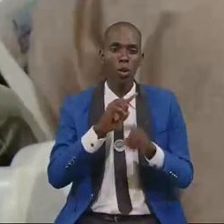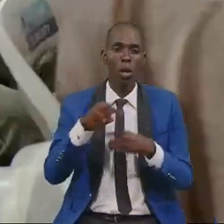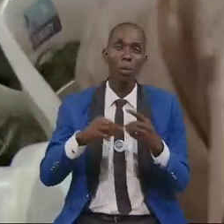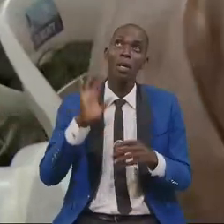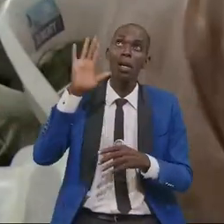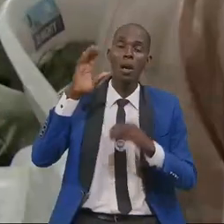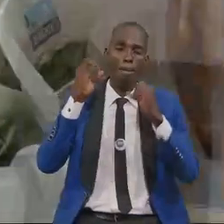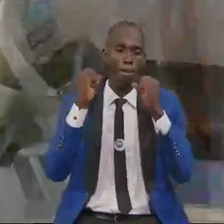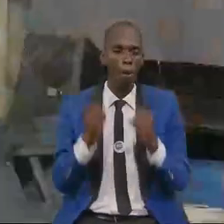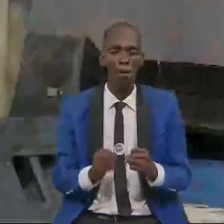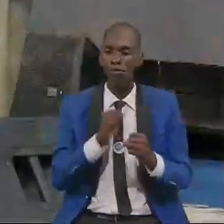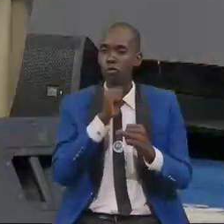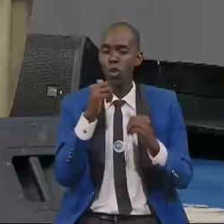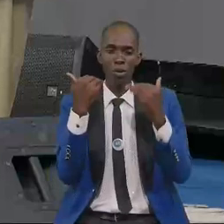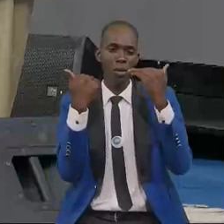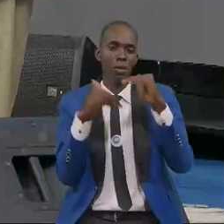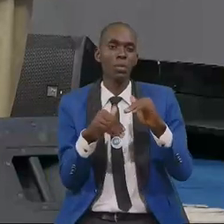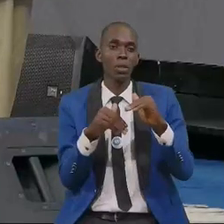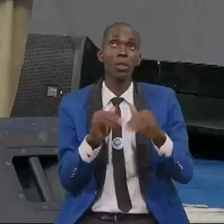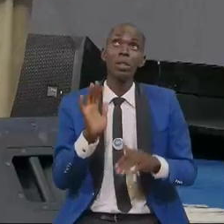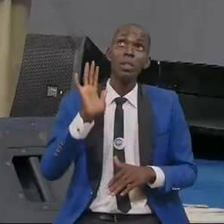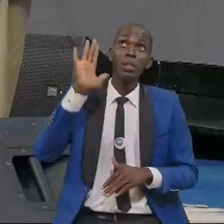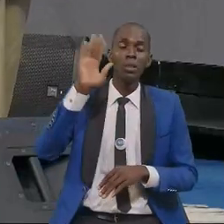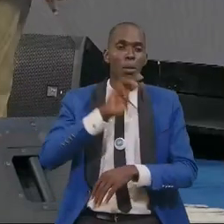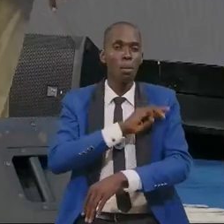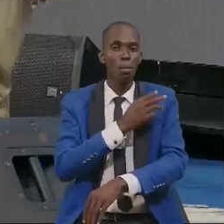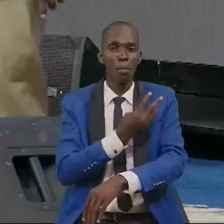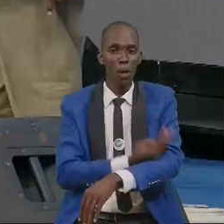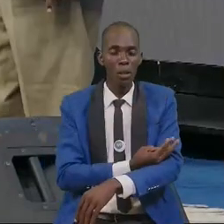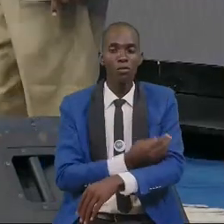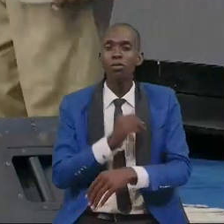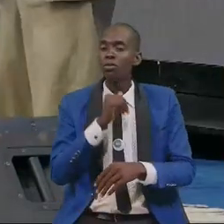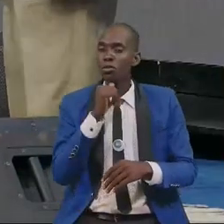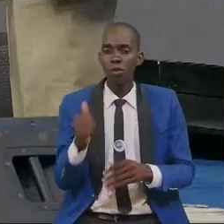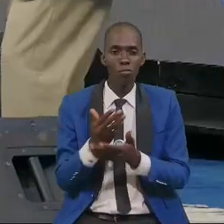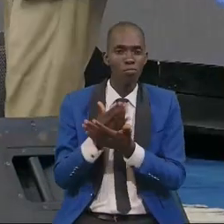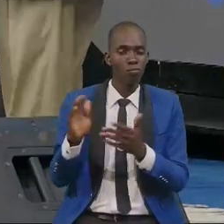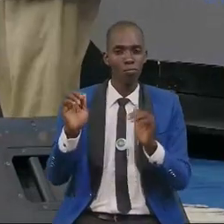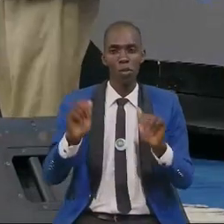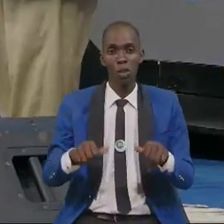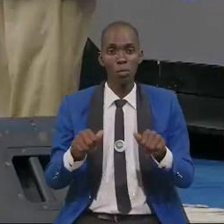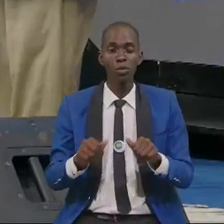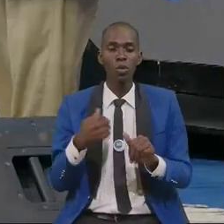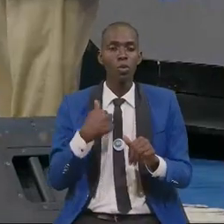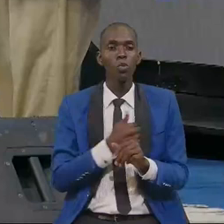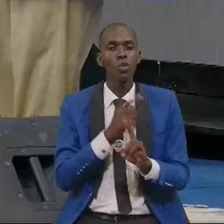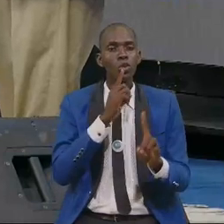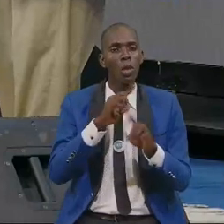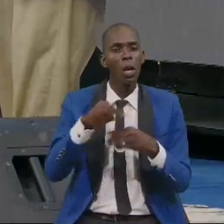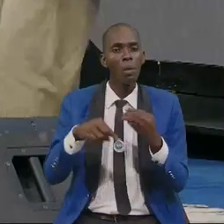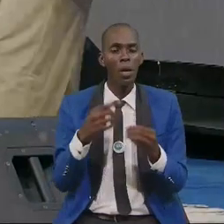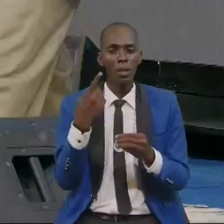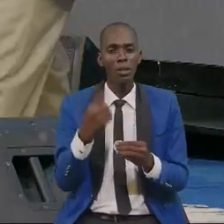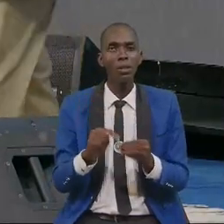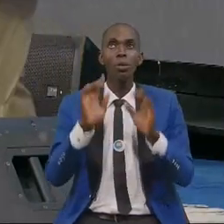nous parlons de sa force puissance irrésistible nous parlons des signes et des